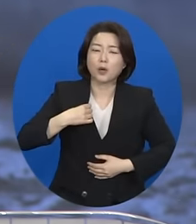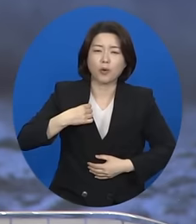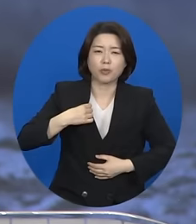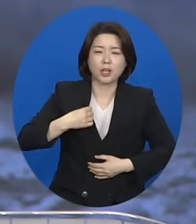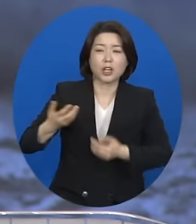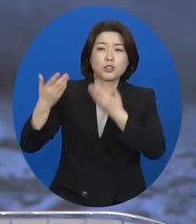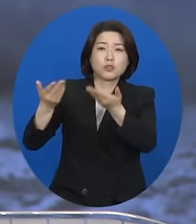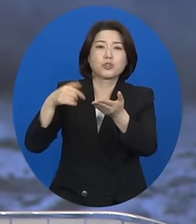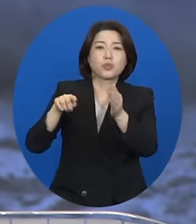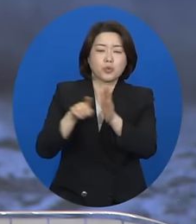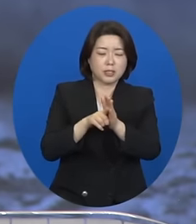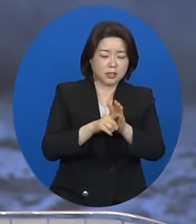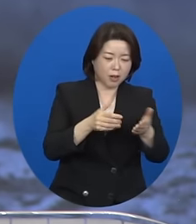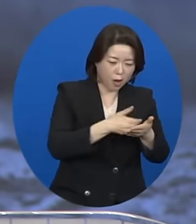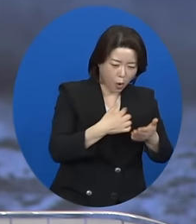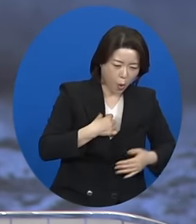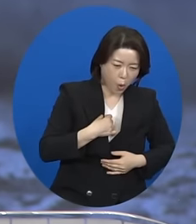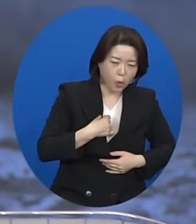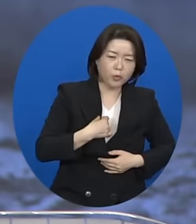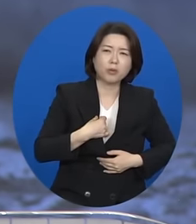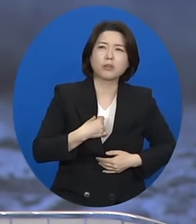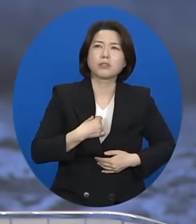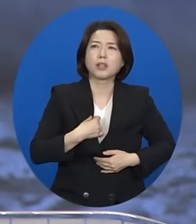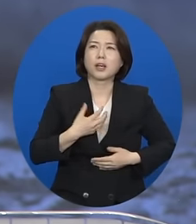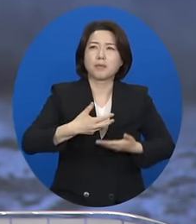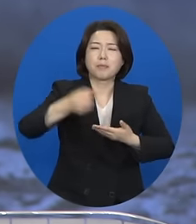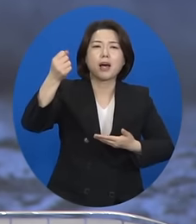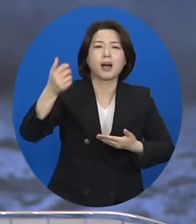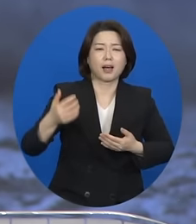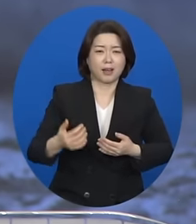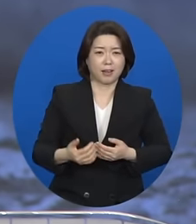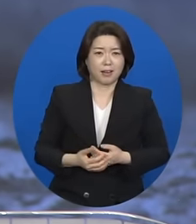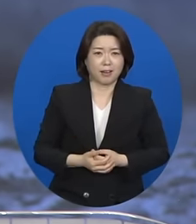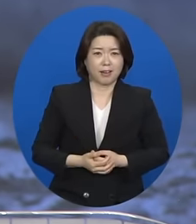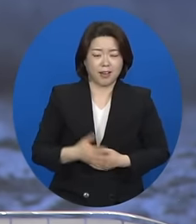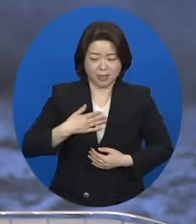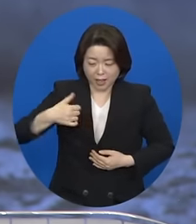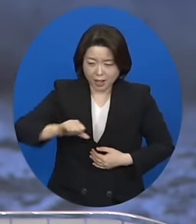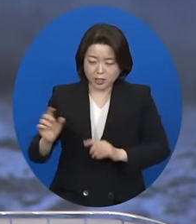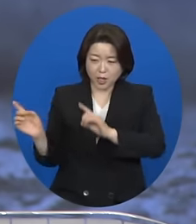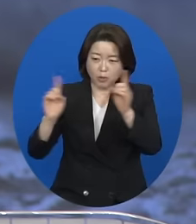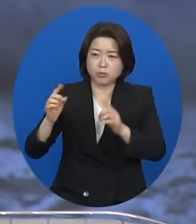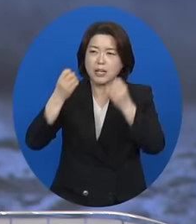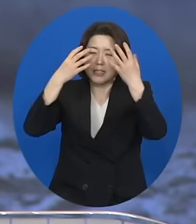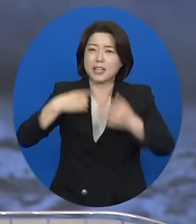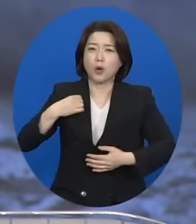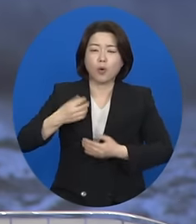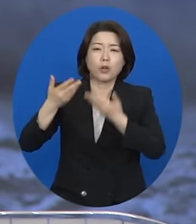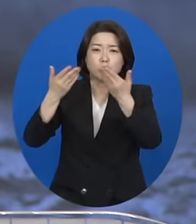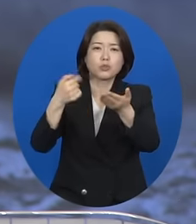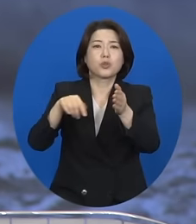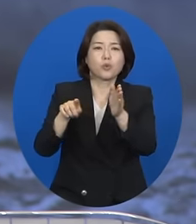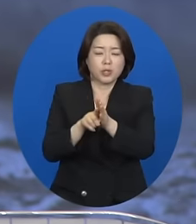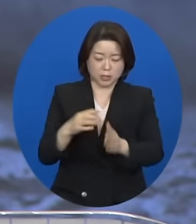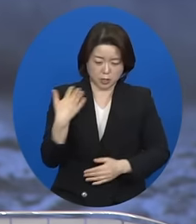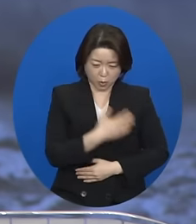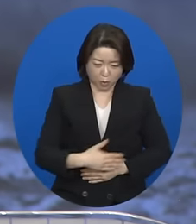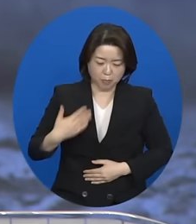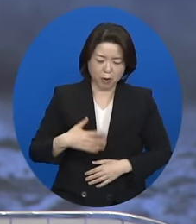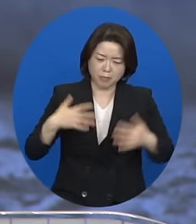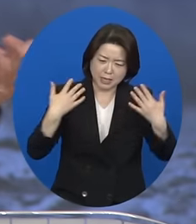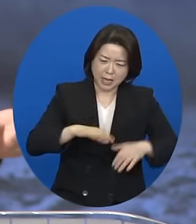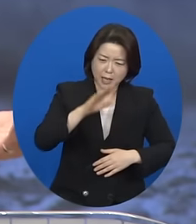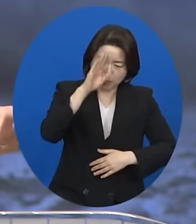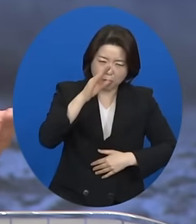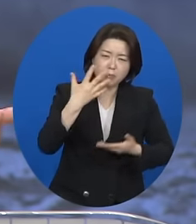아니 얼마나 감사합니까 하나님 제 아들에게 부활의 새 옷을 주시기 위해 이제는 그 어 몸에서 약하고 병든